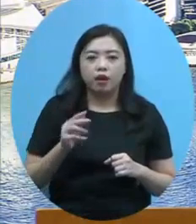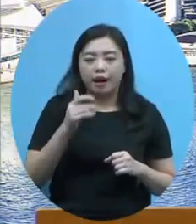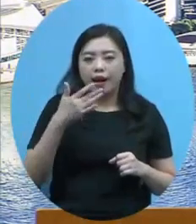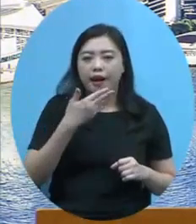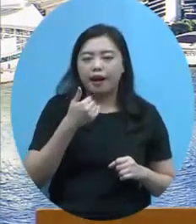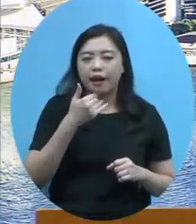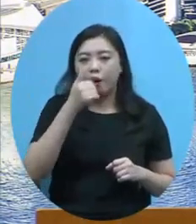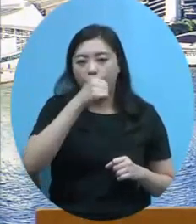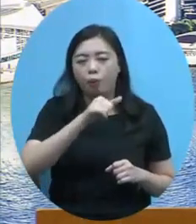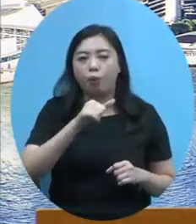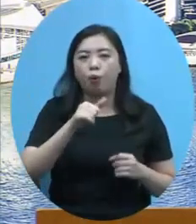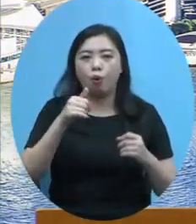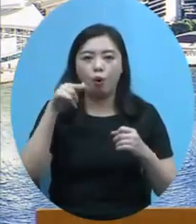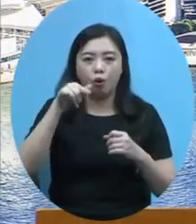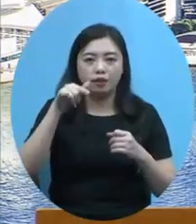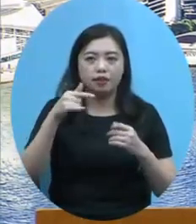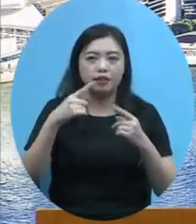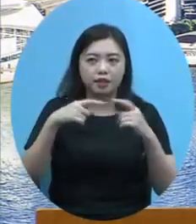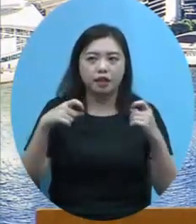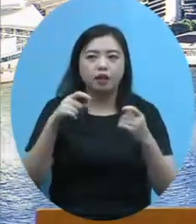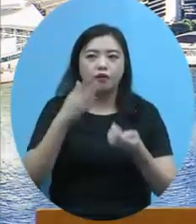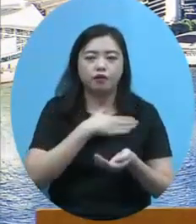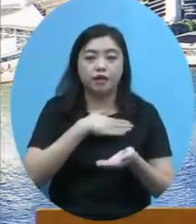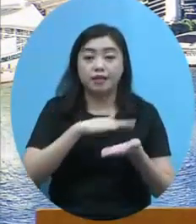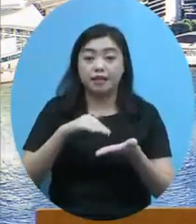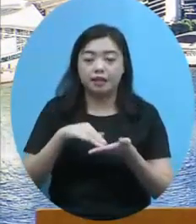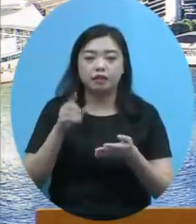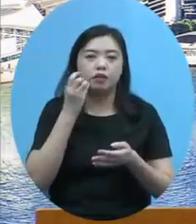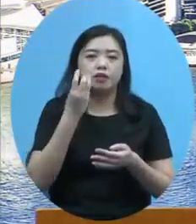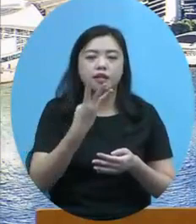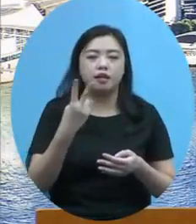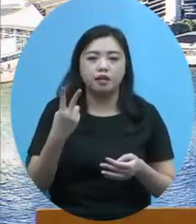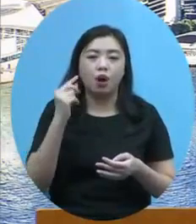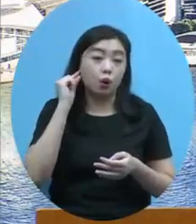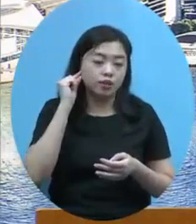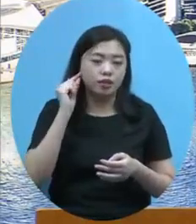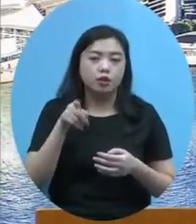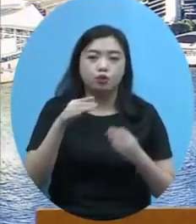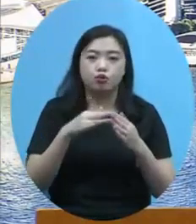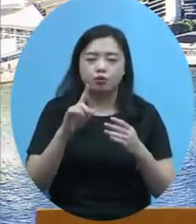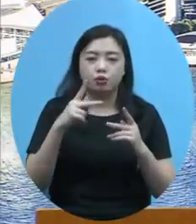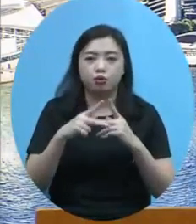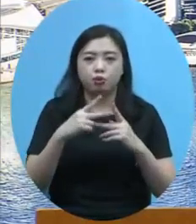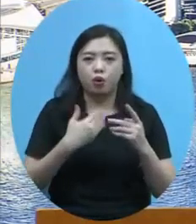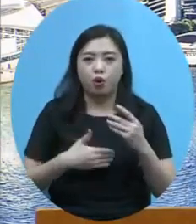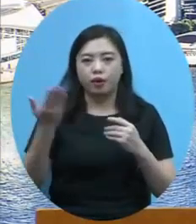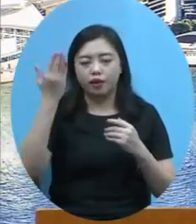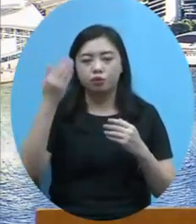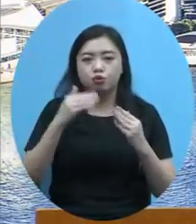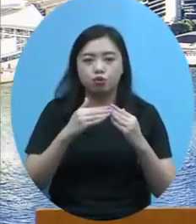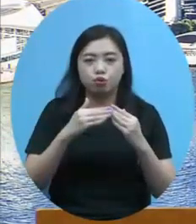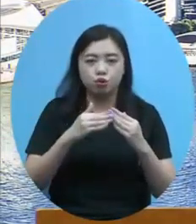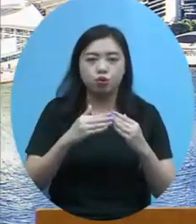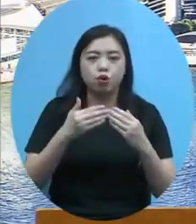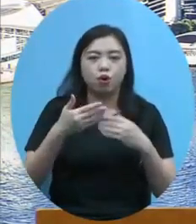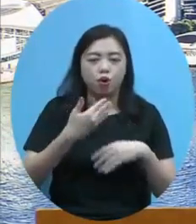天城工作嘅清潔工。咁呢名人士係42歲嘅女士啦，咁佢住喺屯門良景村二座良